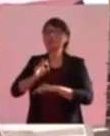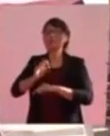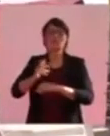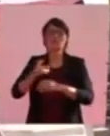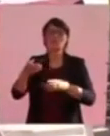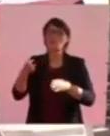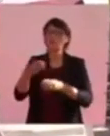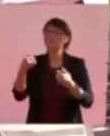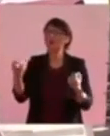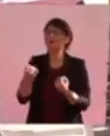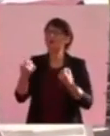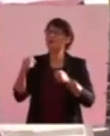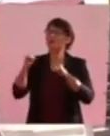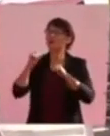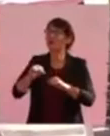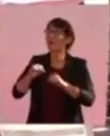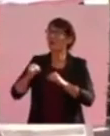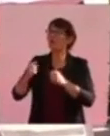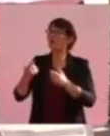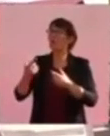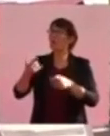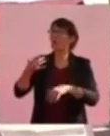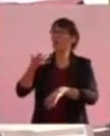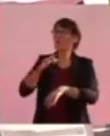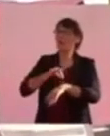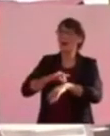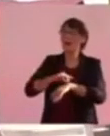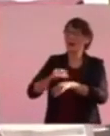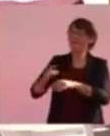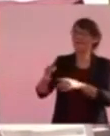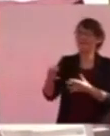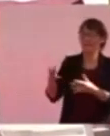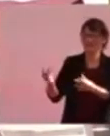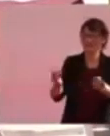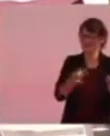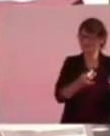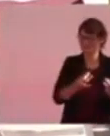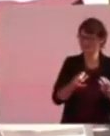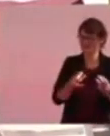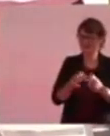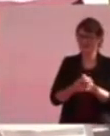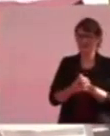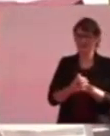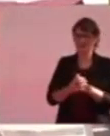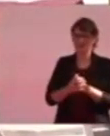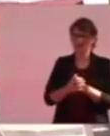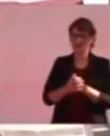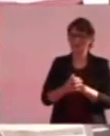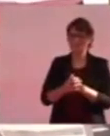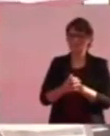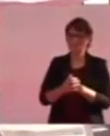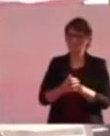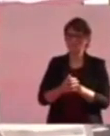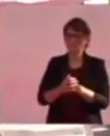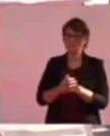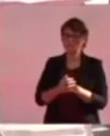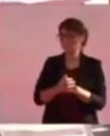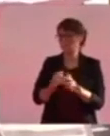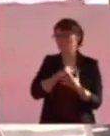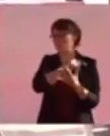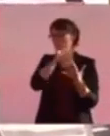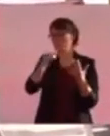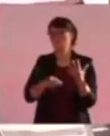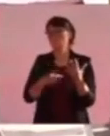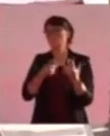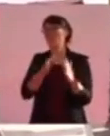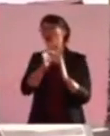e con il coinvolgimento di tutti i soggetti interessati questo solo per citare alcune priorità e